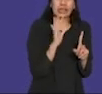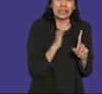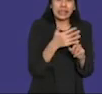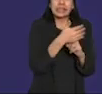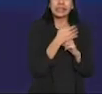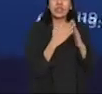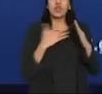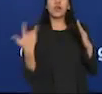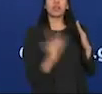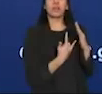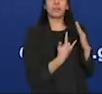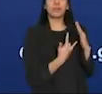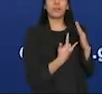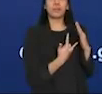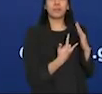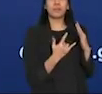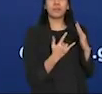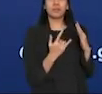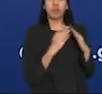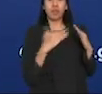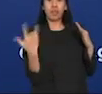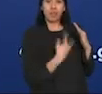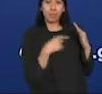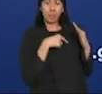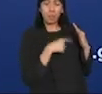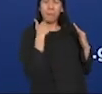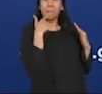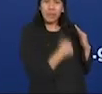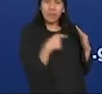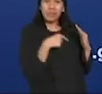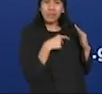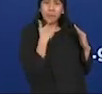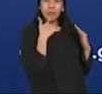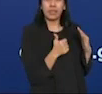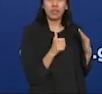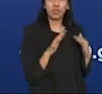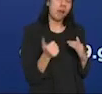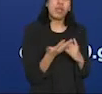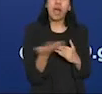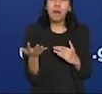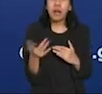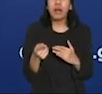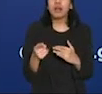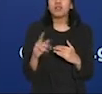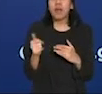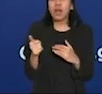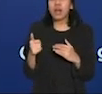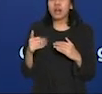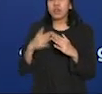karena inilah yang akan menentukan keberhasilan kita dan menentukan besaran beban perawatan Rumah